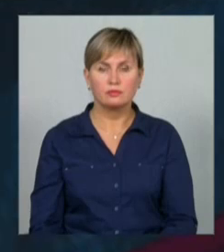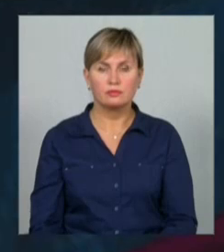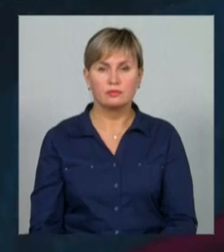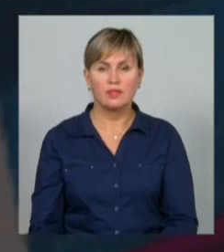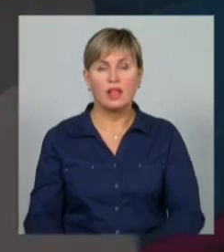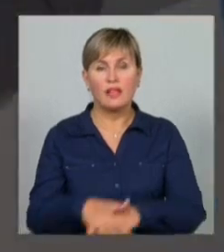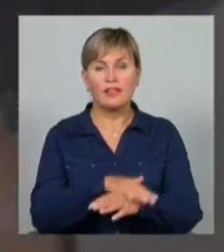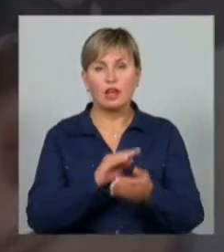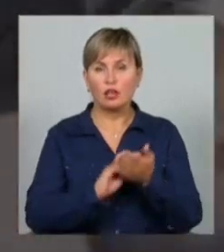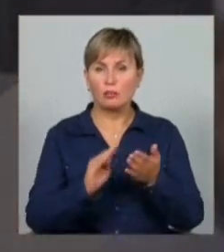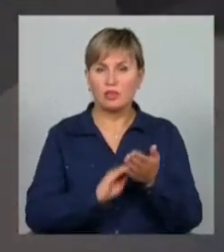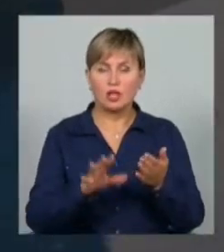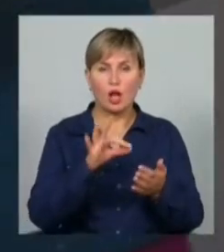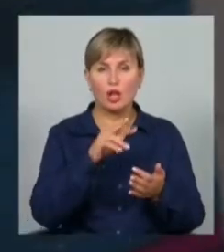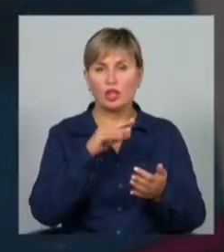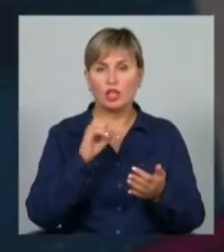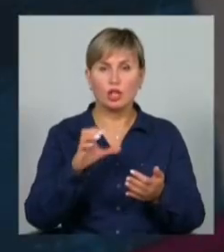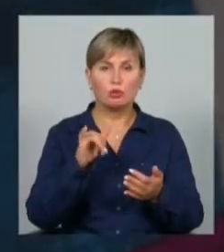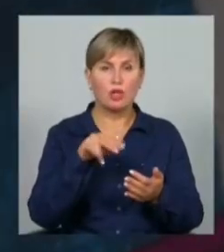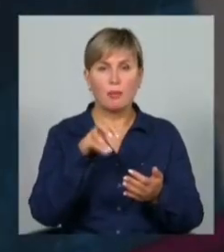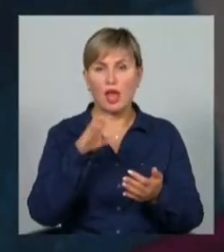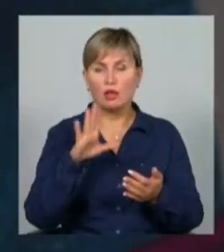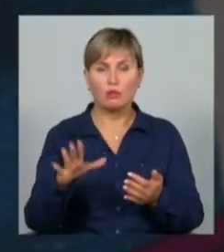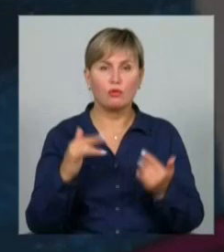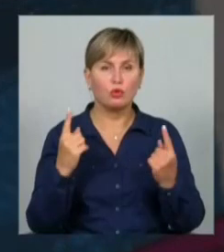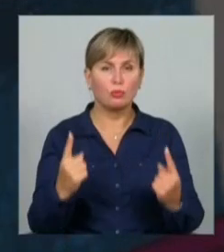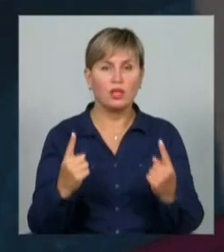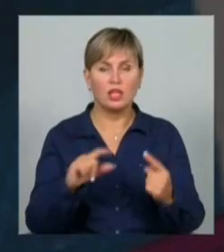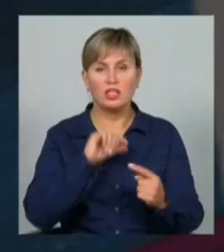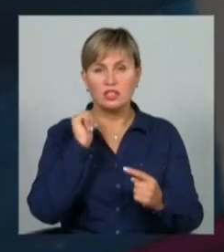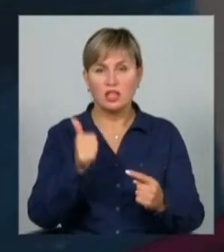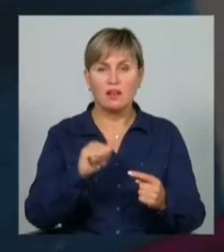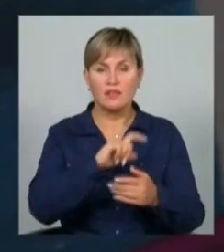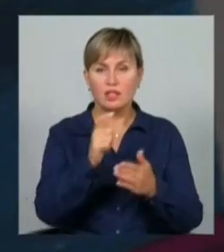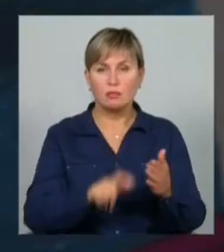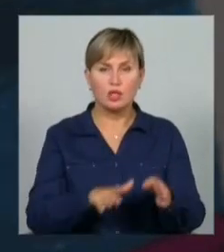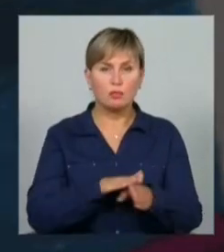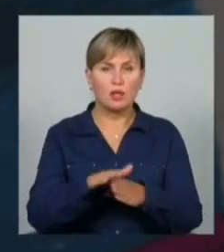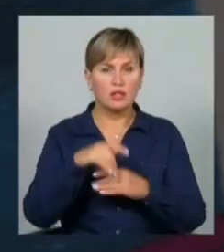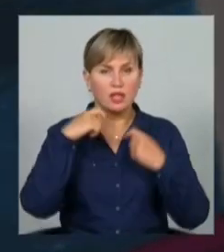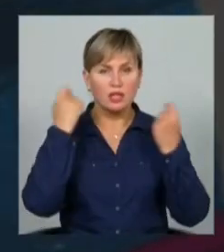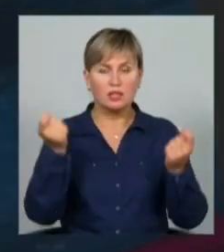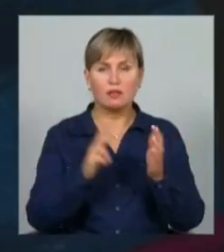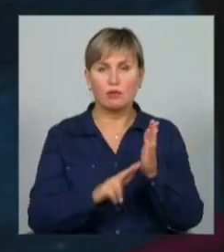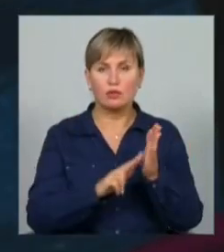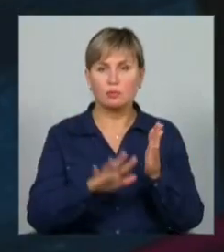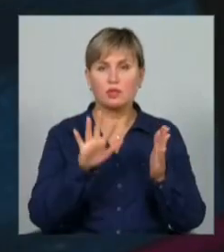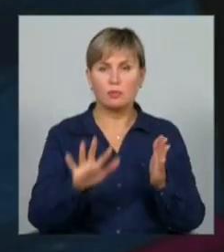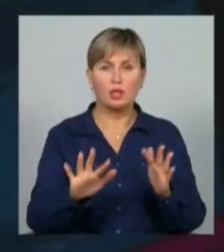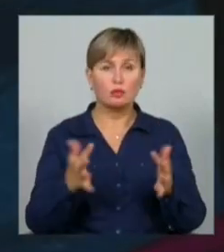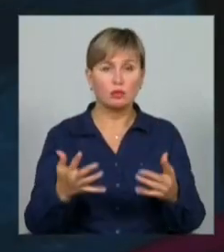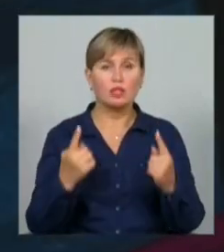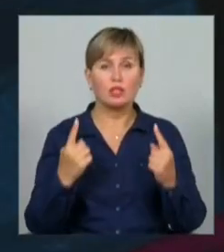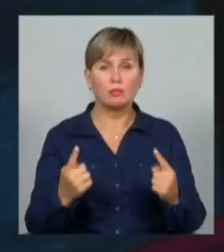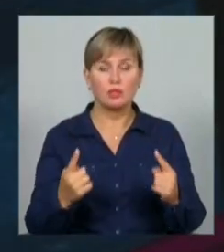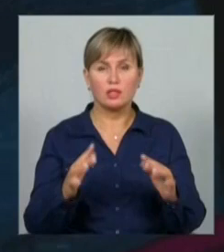Народный писатель Олжас Сулейменов в этом году отмечает юбилей. Завтра известному поэту исполняется 85. По случаю